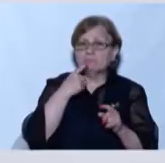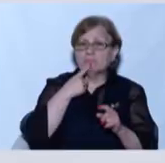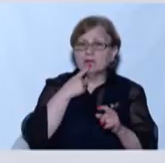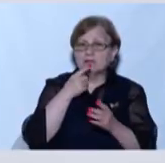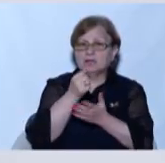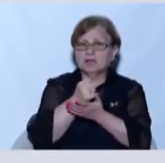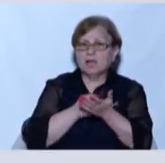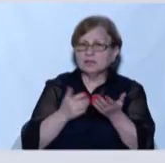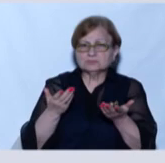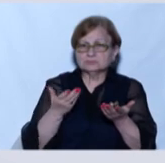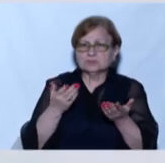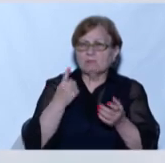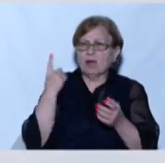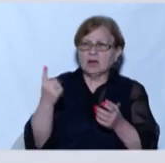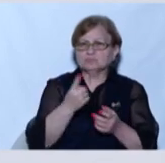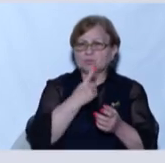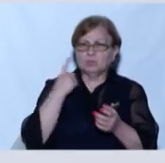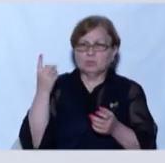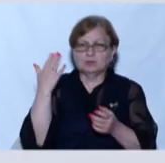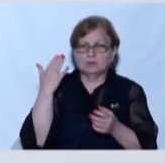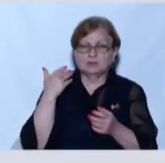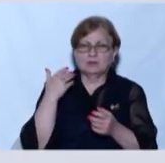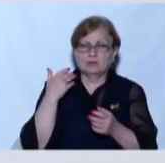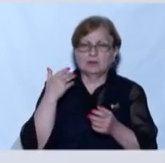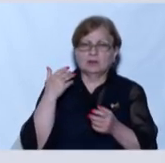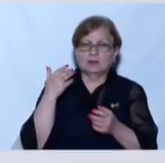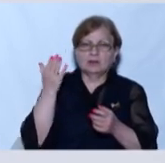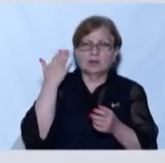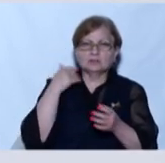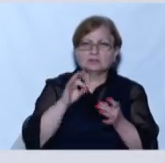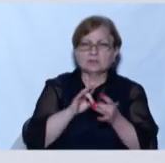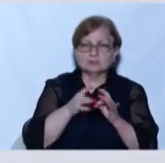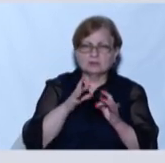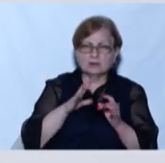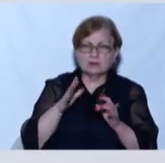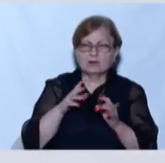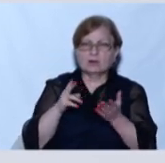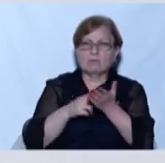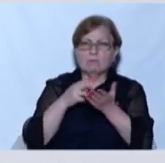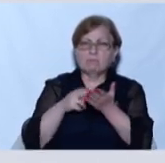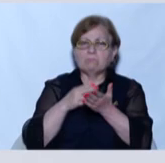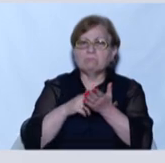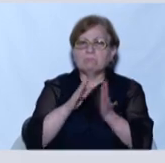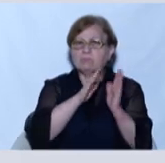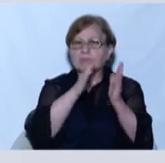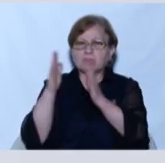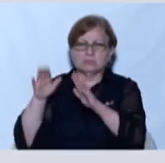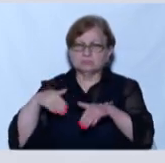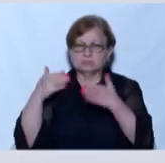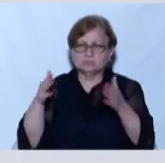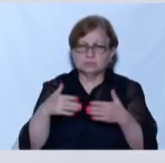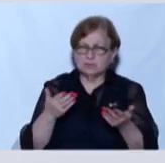ხშირ შემთხვევაში ფაქტურად მარტო დადის. ეხლა მაშინ ისევე მეორე ინტერნეტი არ იყო და თან ბიბლიოთეკას ვერ მოიკიდებ და საერთოდ რა იყო ის წიგნები.